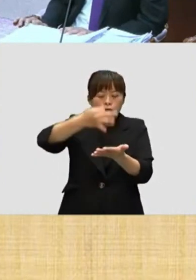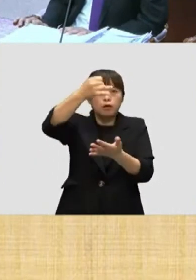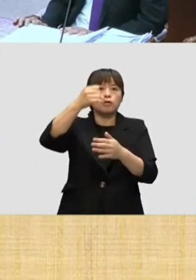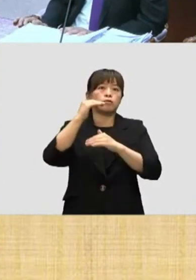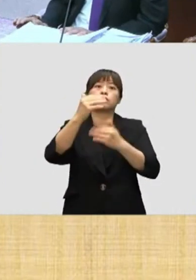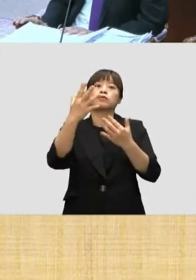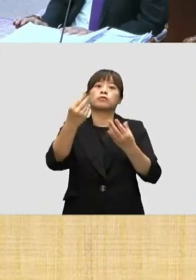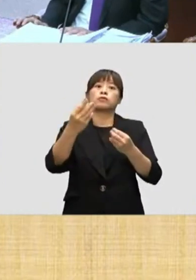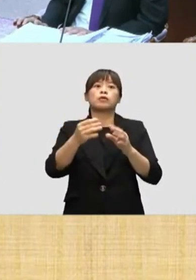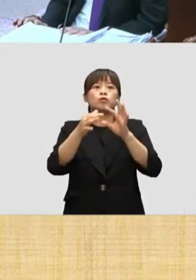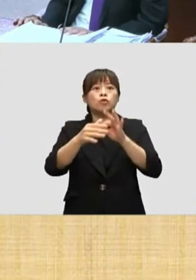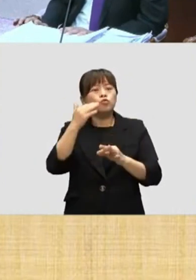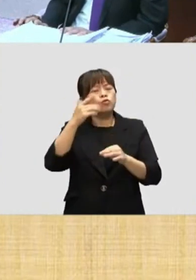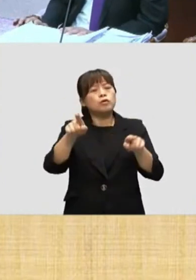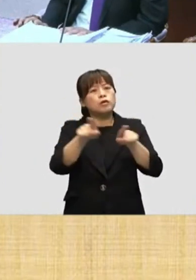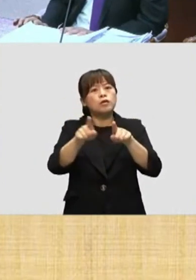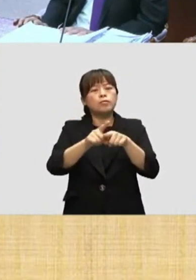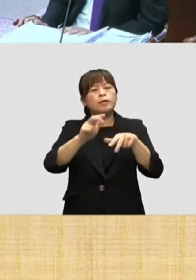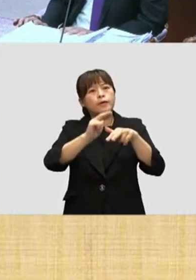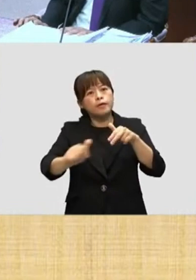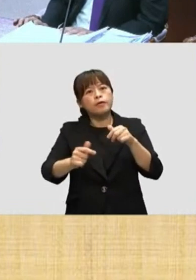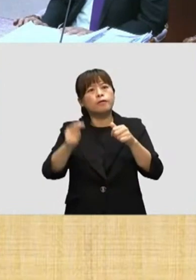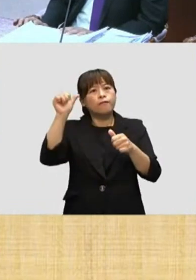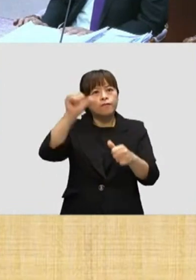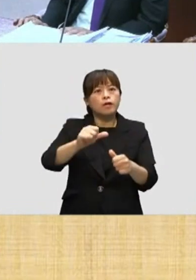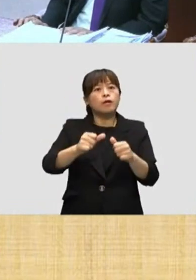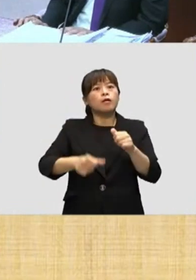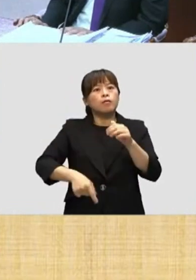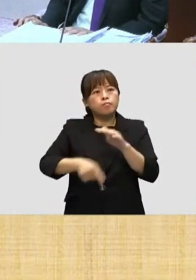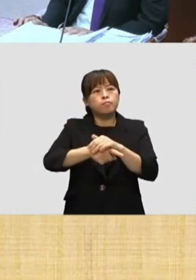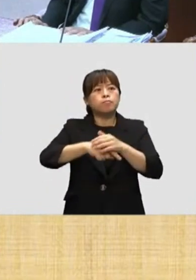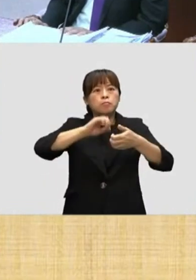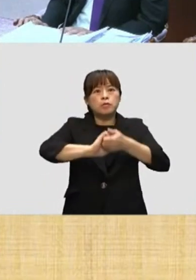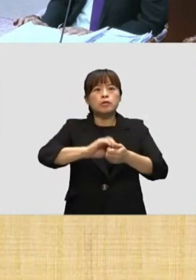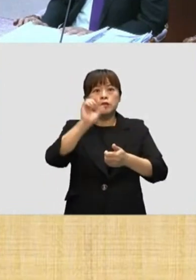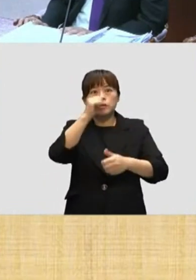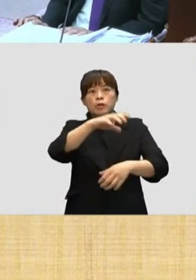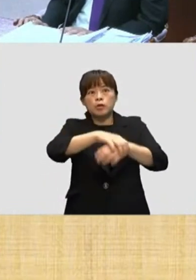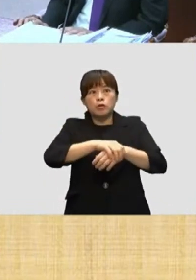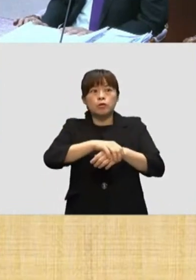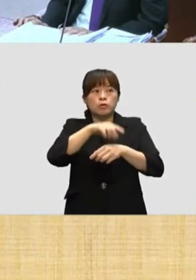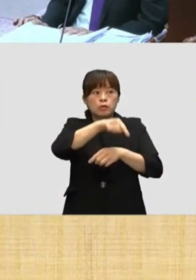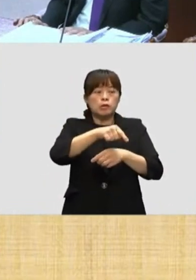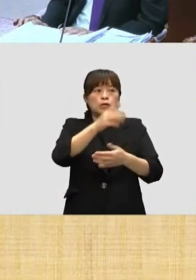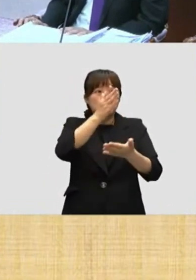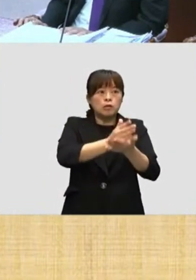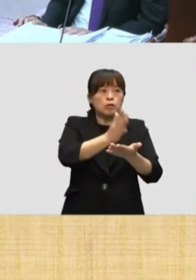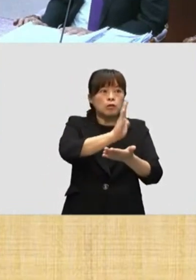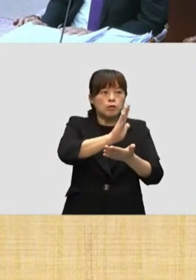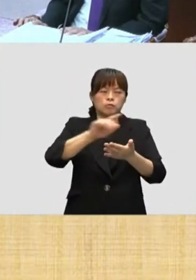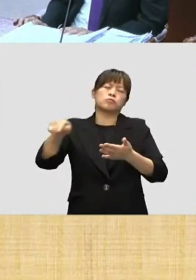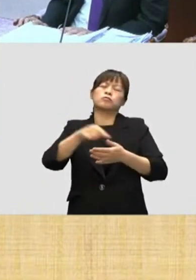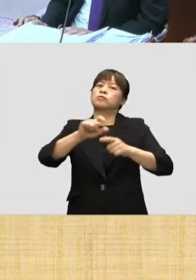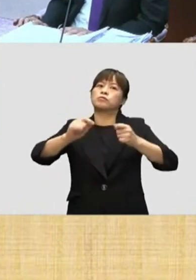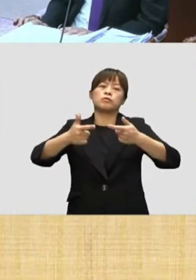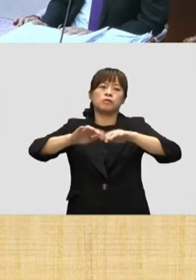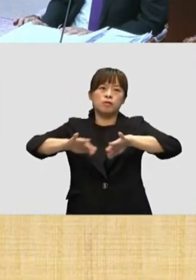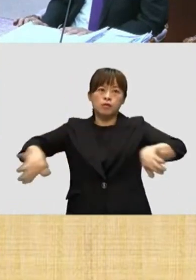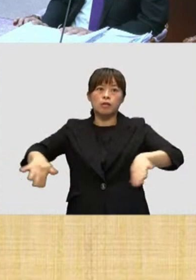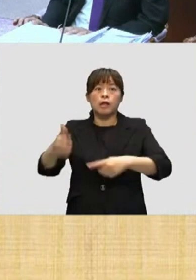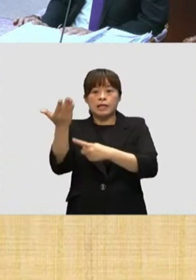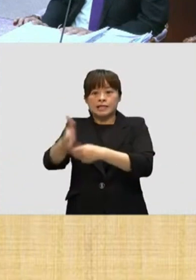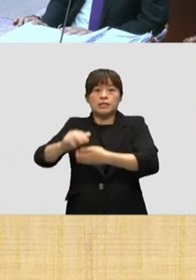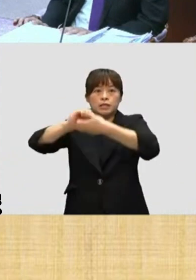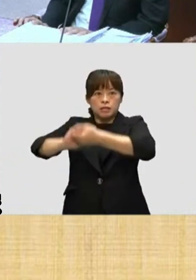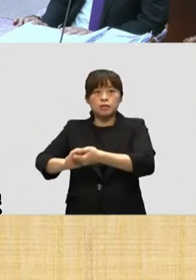制，所以有别于一般刑事判决确定后的特别救济程序不停止执行。死刑判决